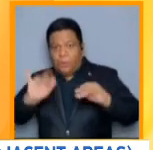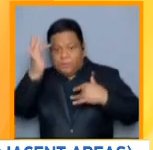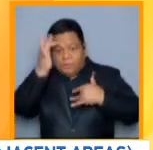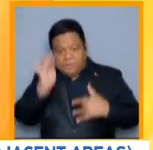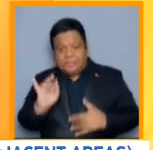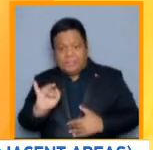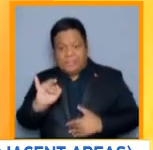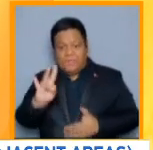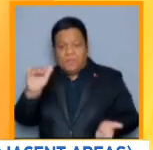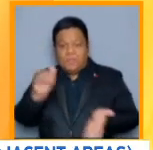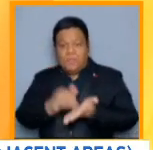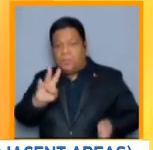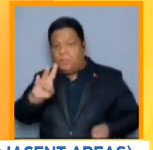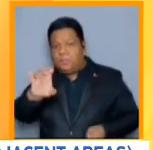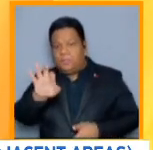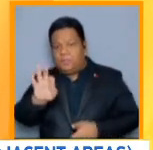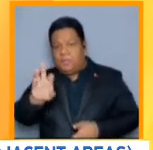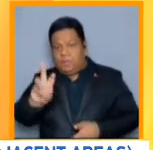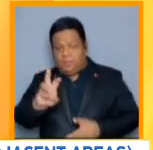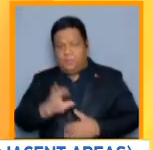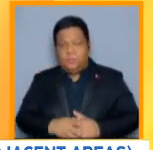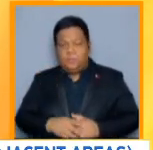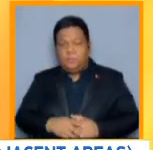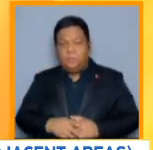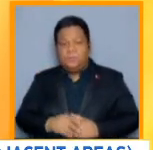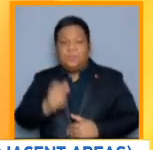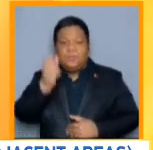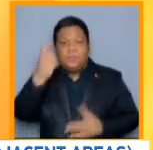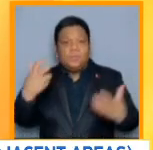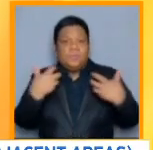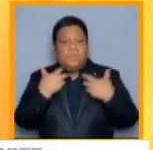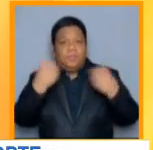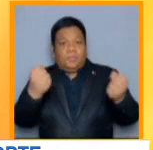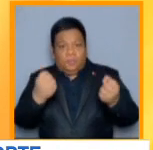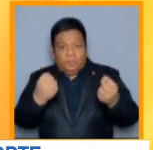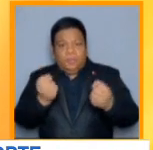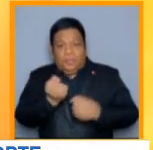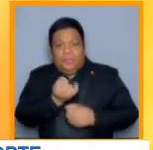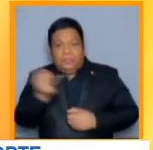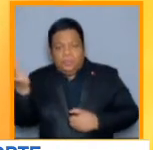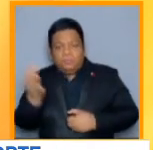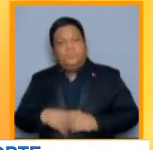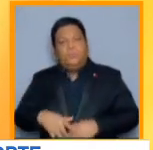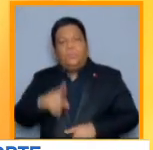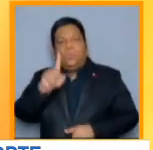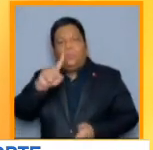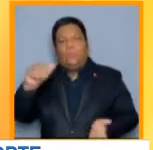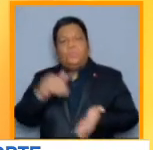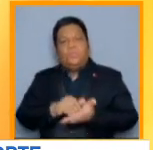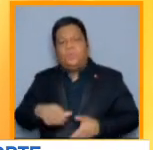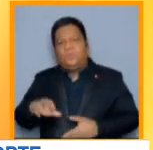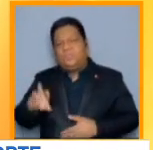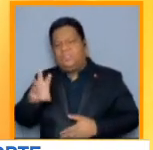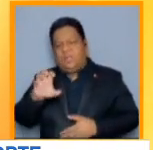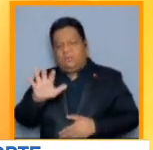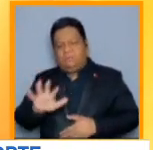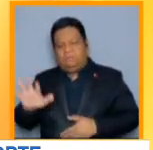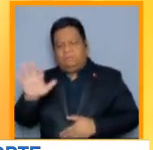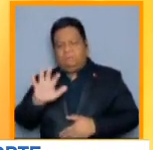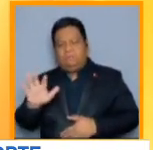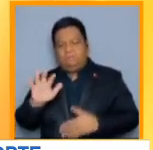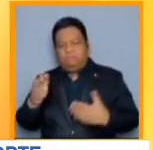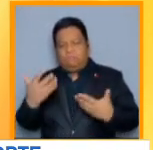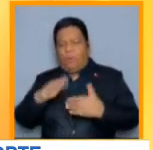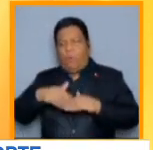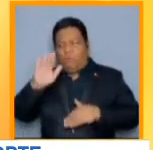17,796. Mas marami kasi ang mga gumagaling na, nasa mahigit 1,000 kumpara po sa mga bagong kaso. 193